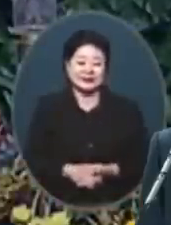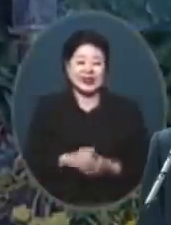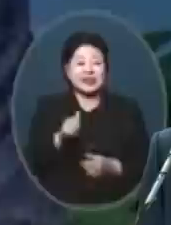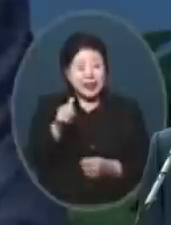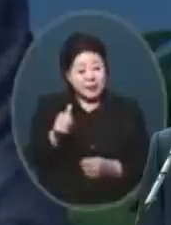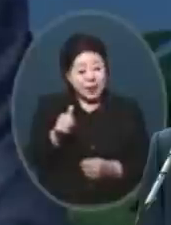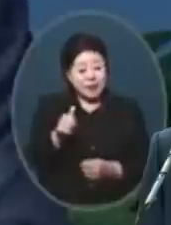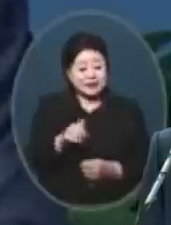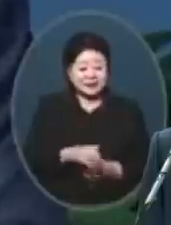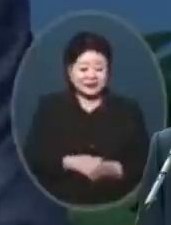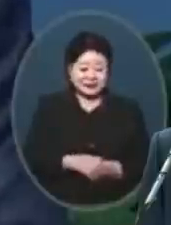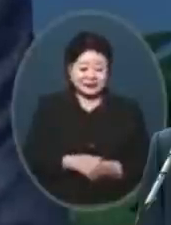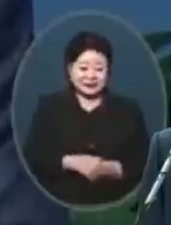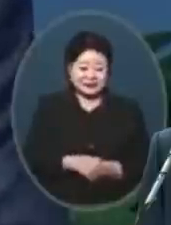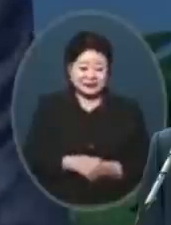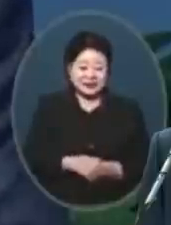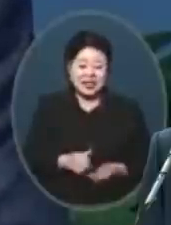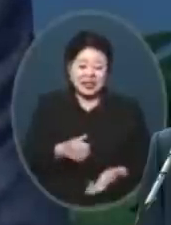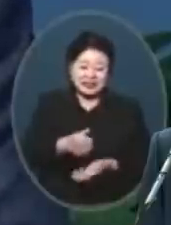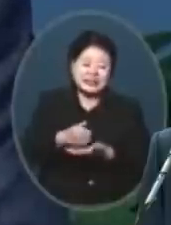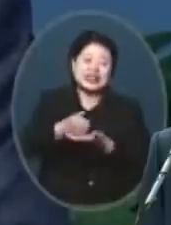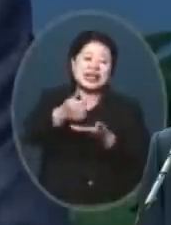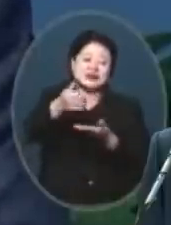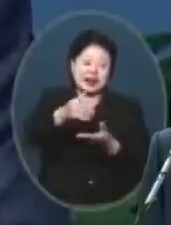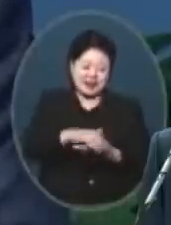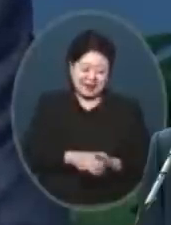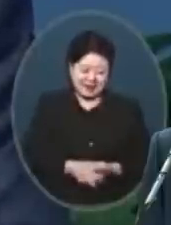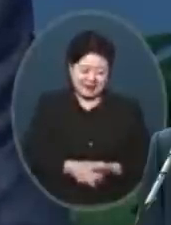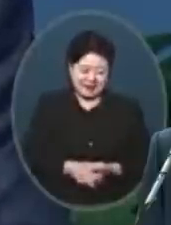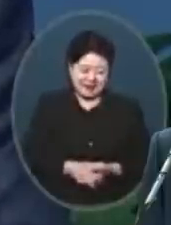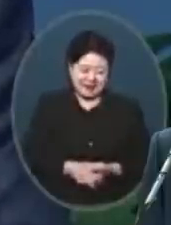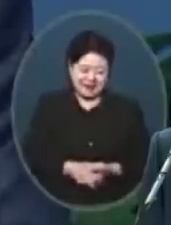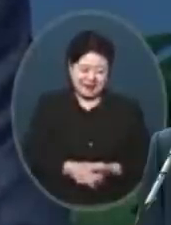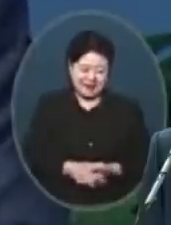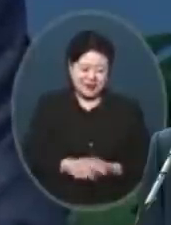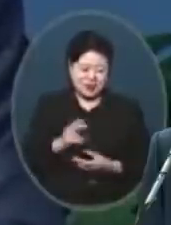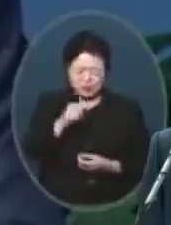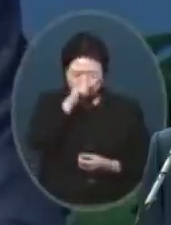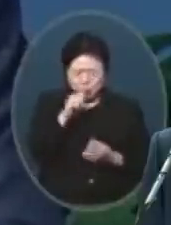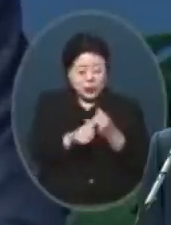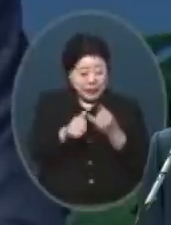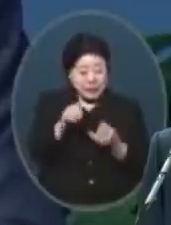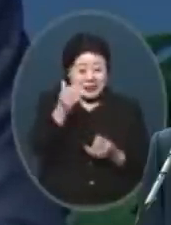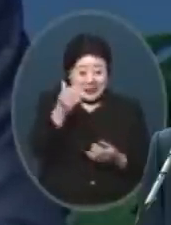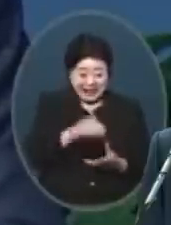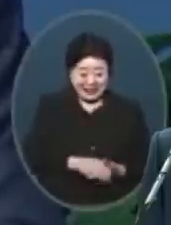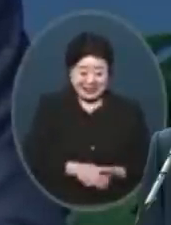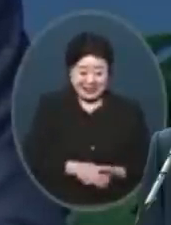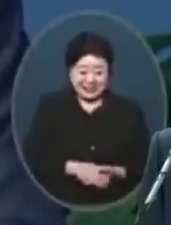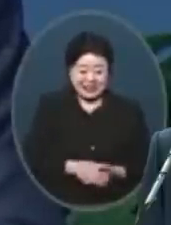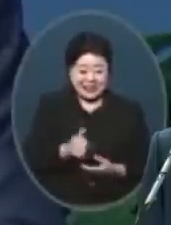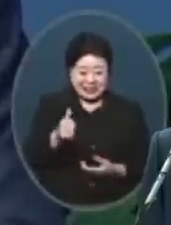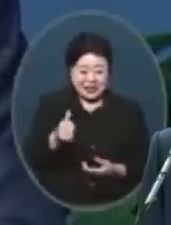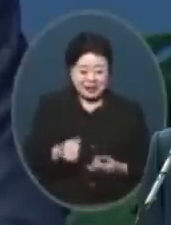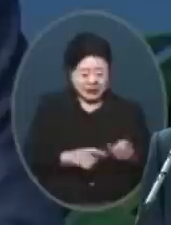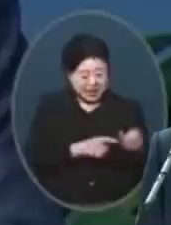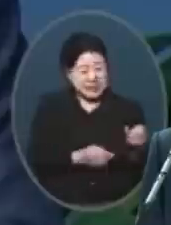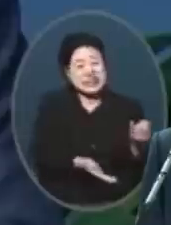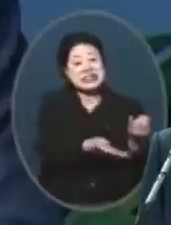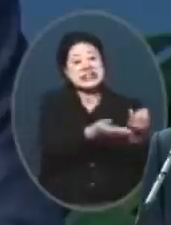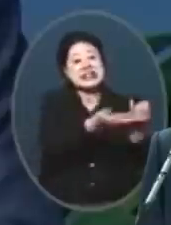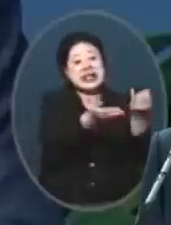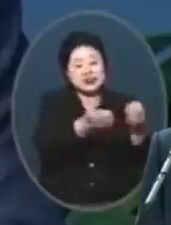남편을 자꾸 칭찬하면 굉장히 좋은 남편이 됩니다. 남편은 아내를 칭찬해야